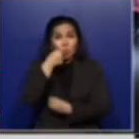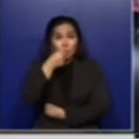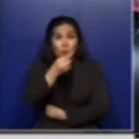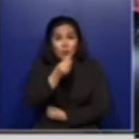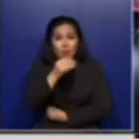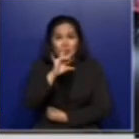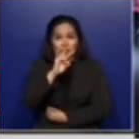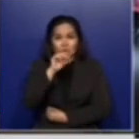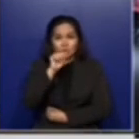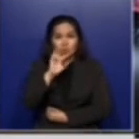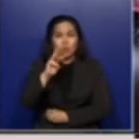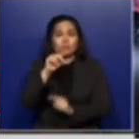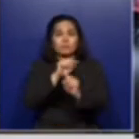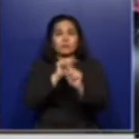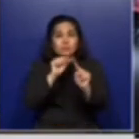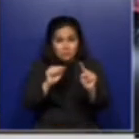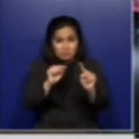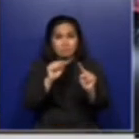ค่